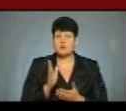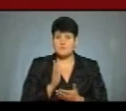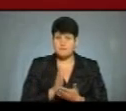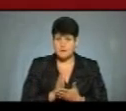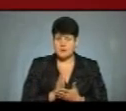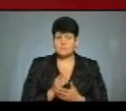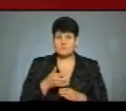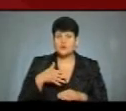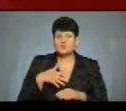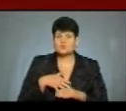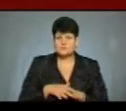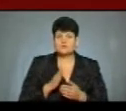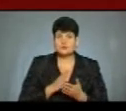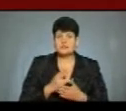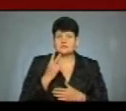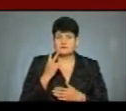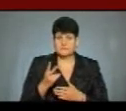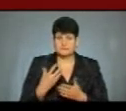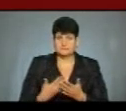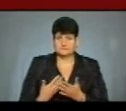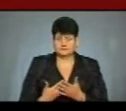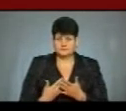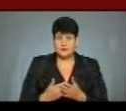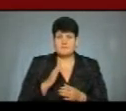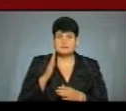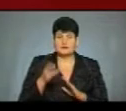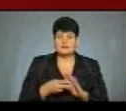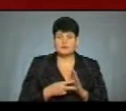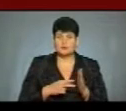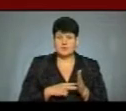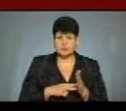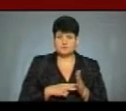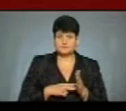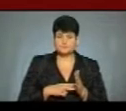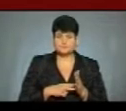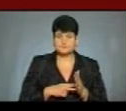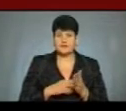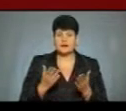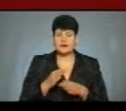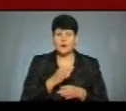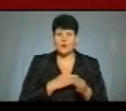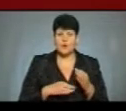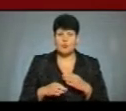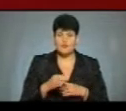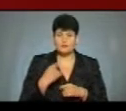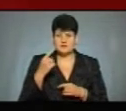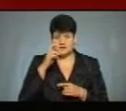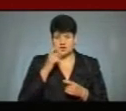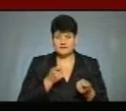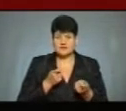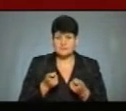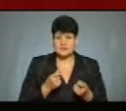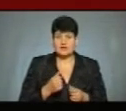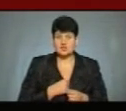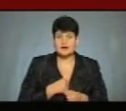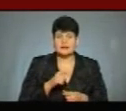ми розуміємо, що є два варіанти перспективного плану, який обговорюють зараз в обласній державній адміністрації. На жаль, нам